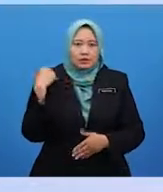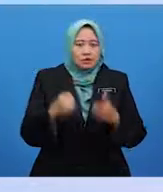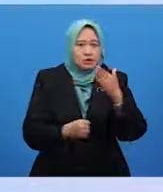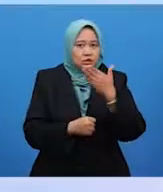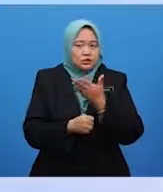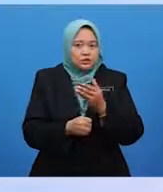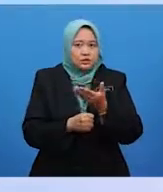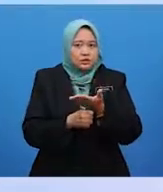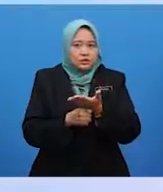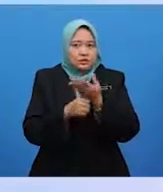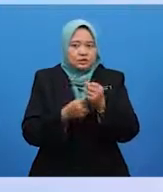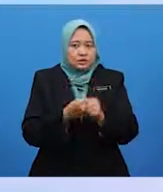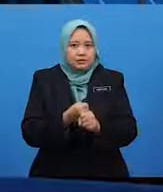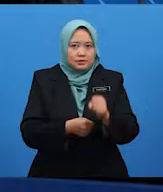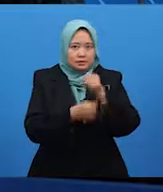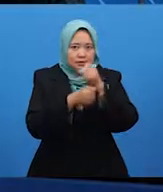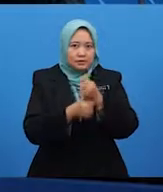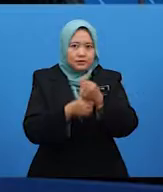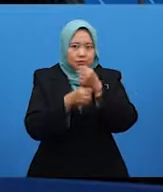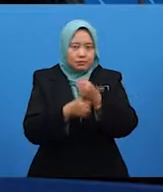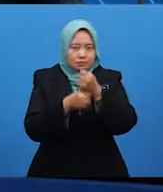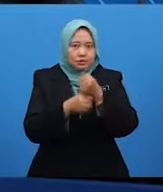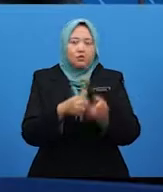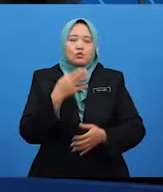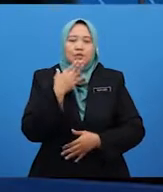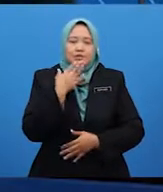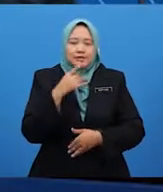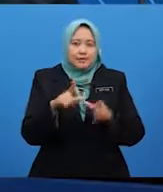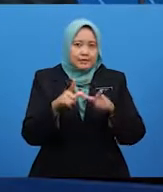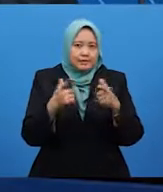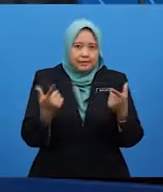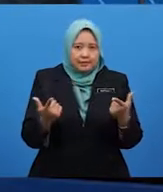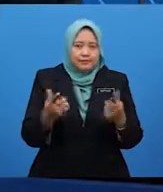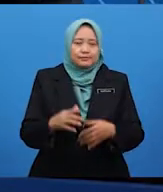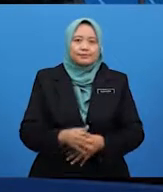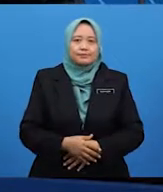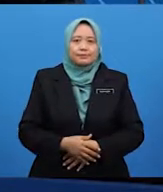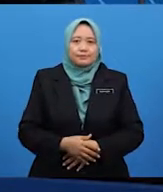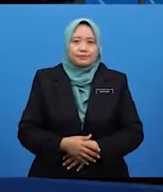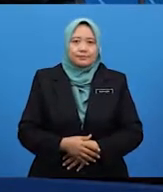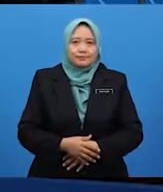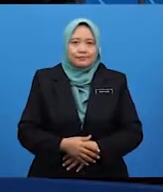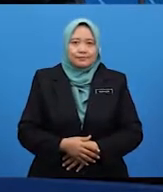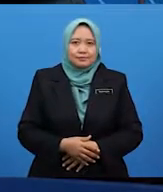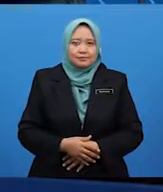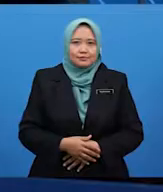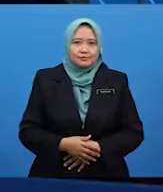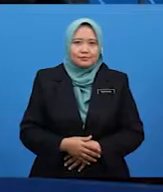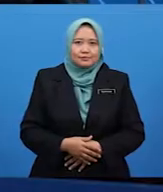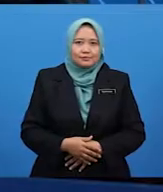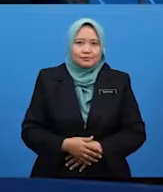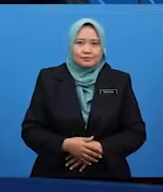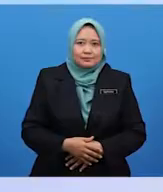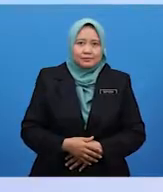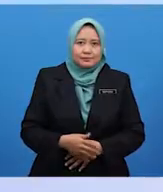permukaan jalinan yang lembut, inilah teknik scrambling tadi tu. Ada satu lagi teknik cikgu. Ya. Teknik ala prima tu. Cikgu Don saya nak